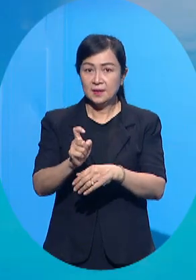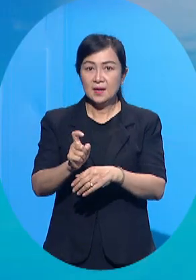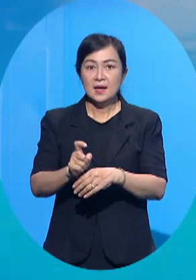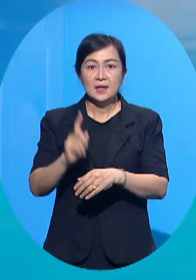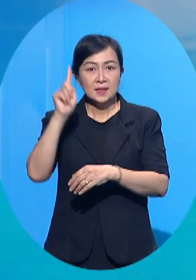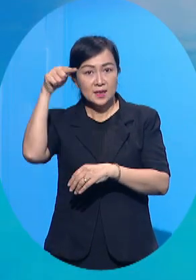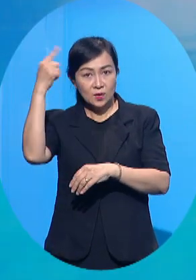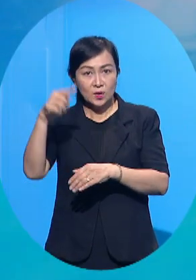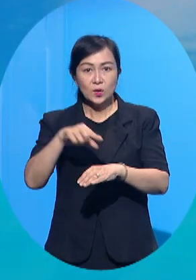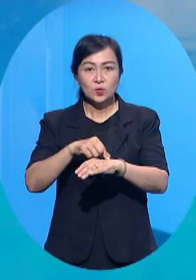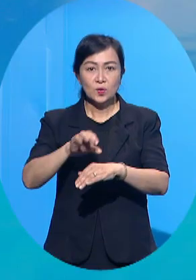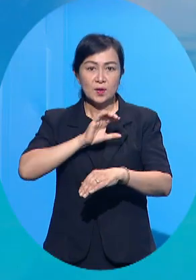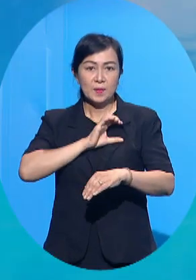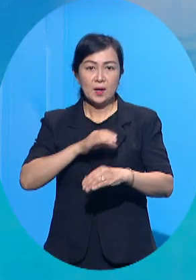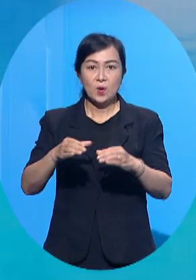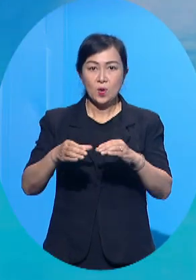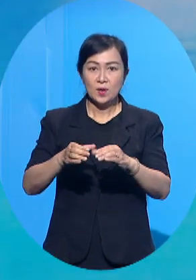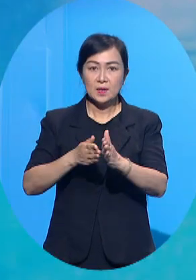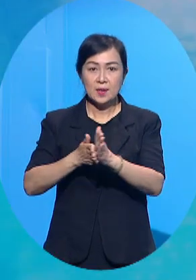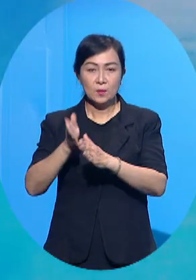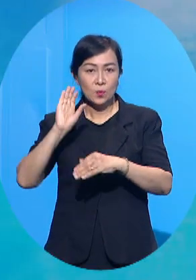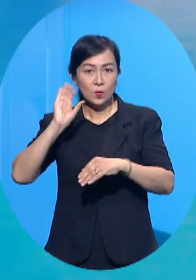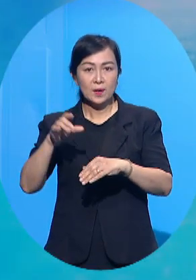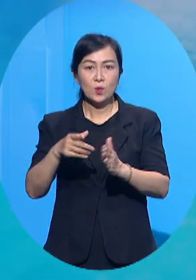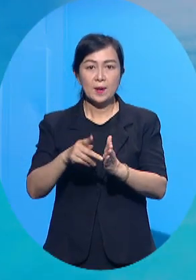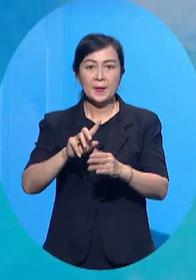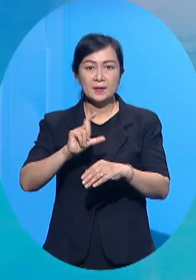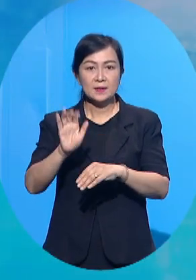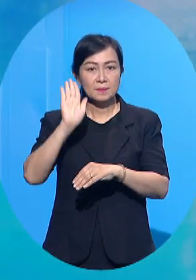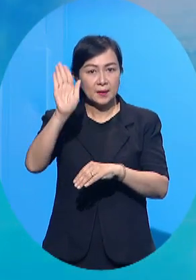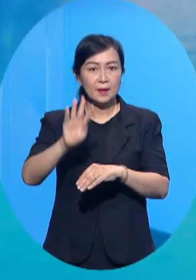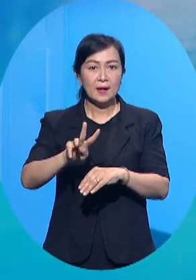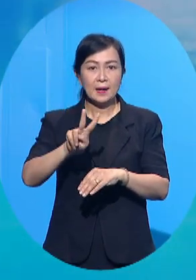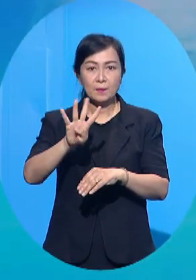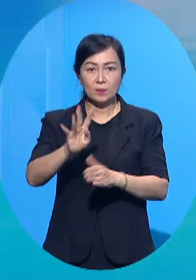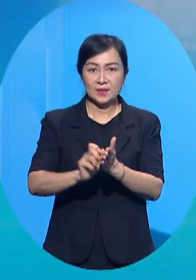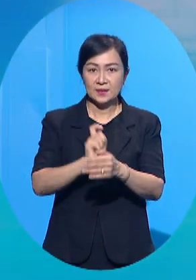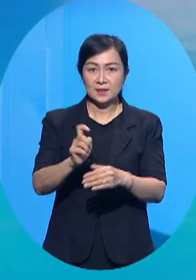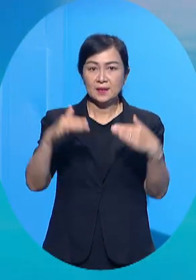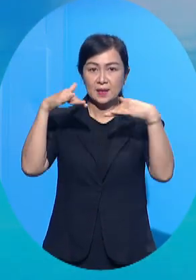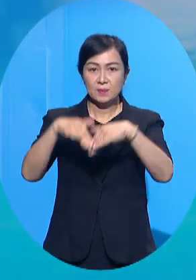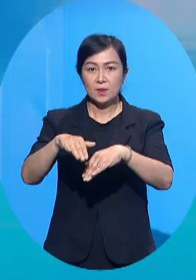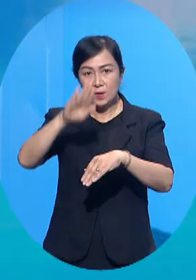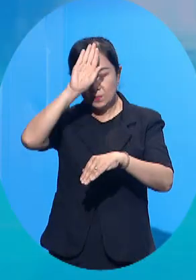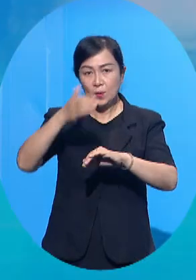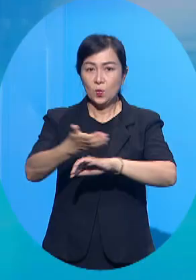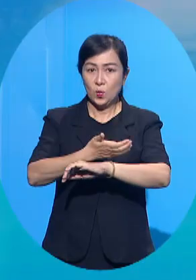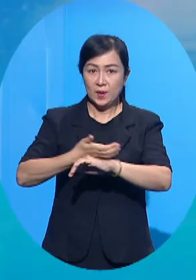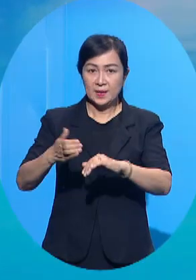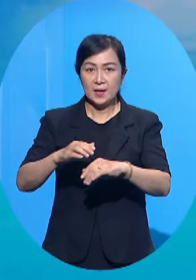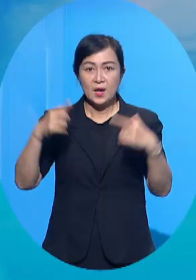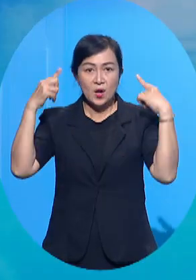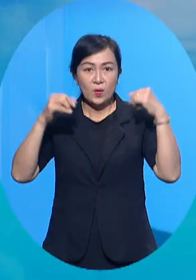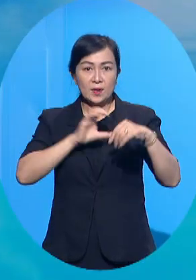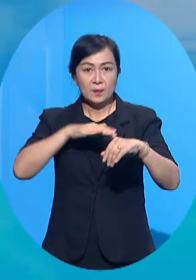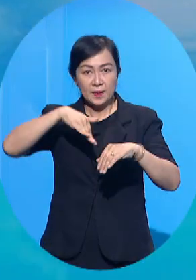kế hoạch ngày đầu tiên của tuần lễ cấp cao Đại Hội đồng Liên học quốc khóa 79 sẽ bắt đầu từ ngày 24 tháng 9 với sự tham dự của các nguyên thủ quốc gia và